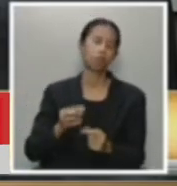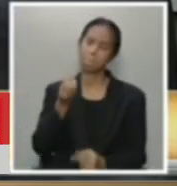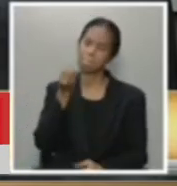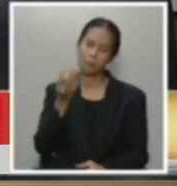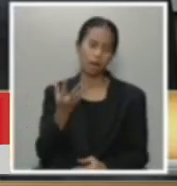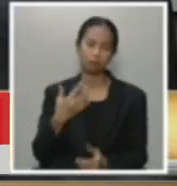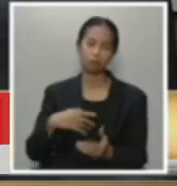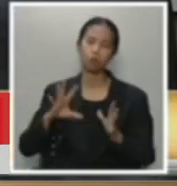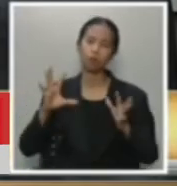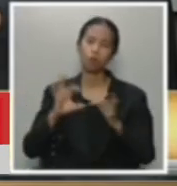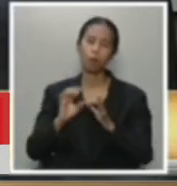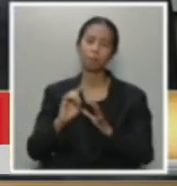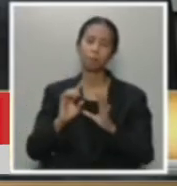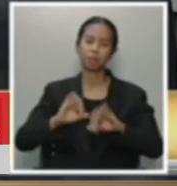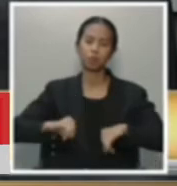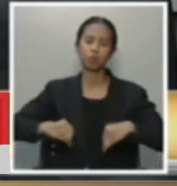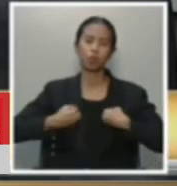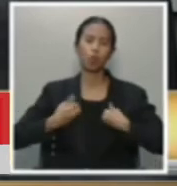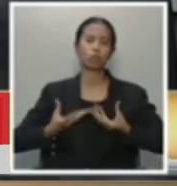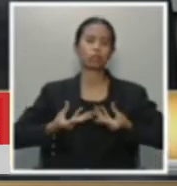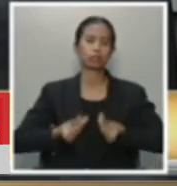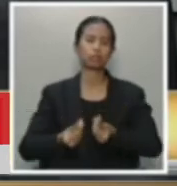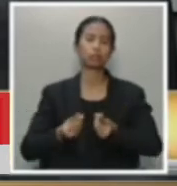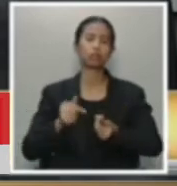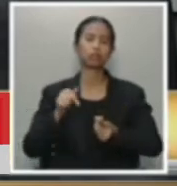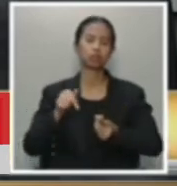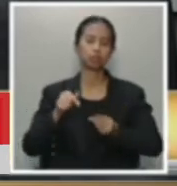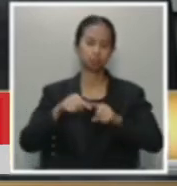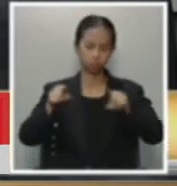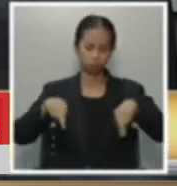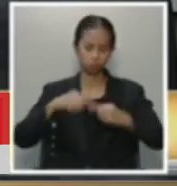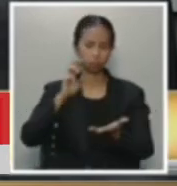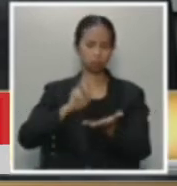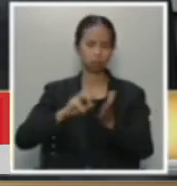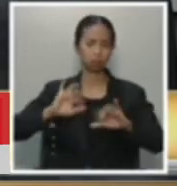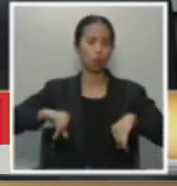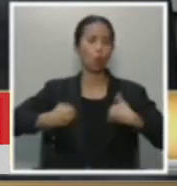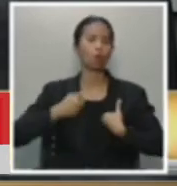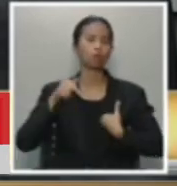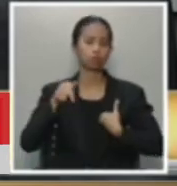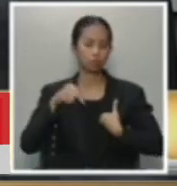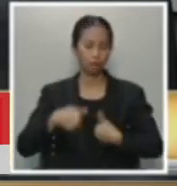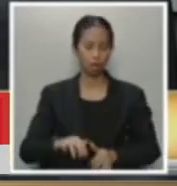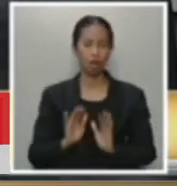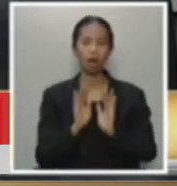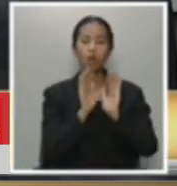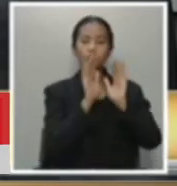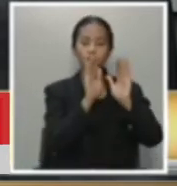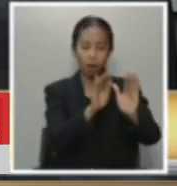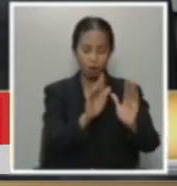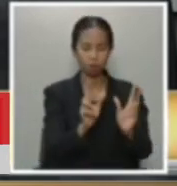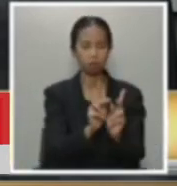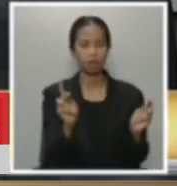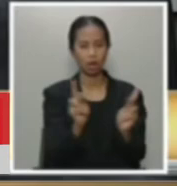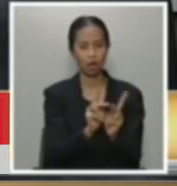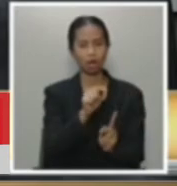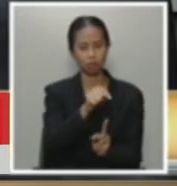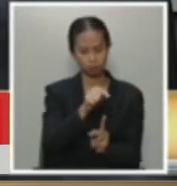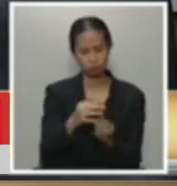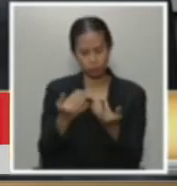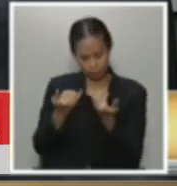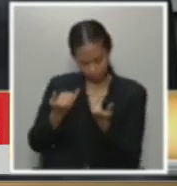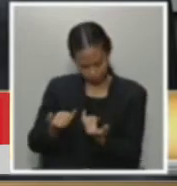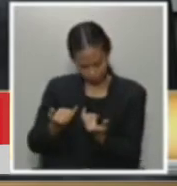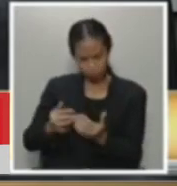พูดแต่เรื่องเอกสารสิทธิ์การถือครองลองไปทำดูนะครับฝากเป็นข้อสังเกตให้คณะกรรมการว่าเรื่องเหล่านี้เ